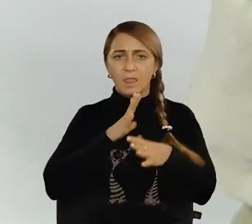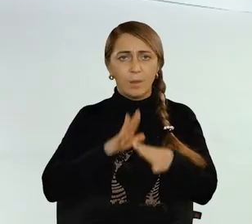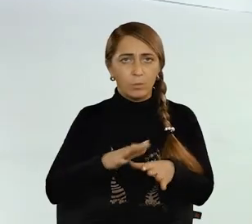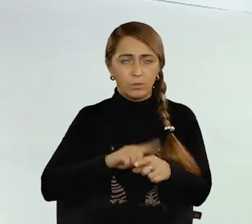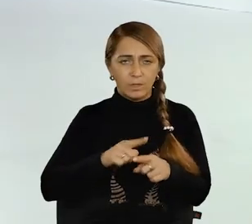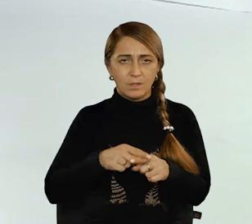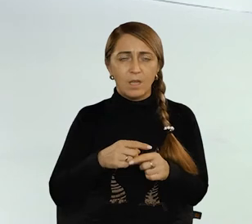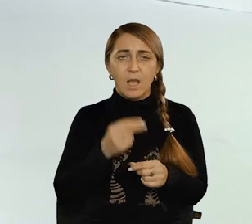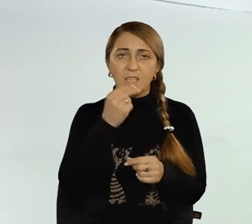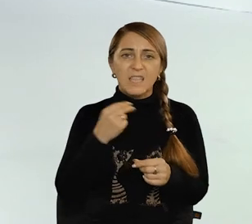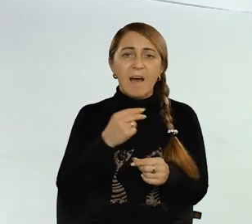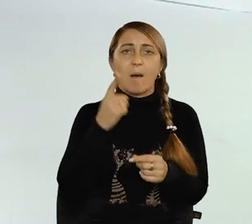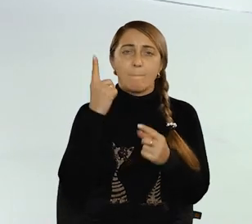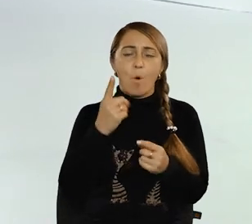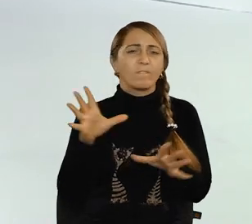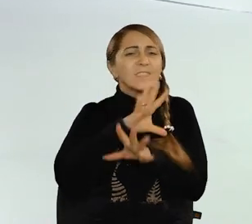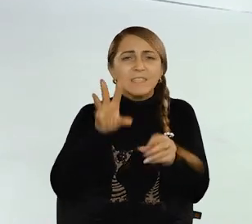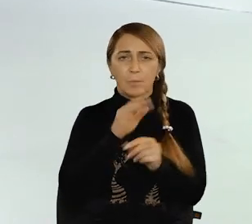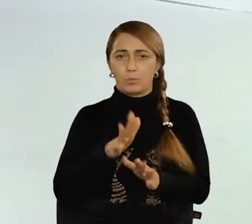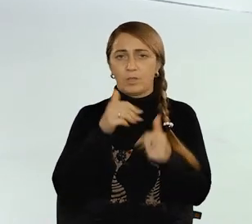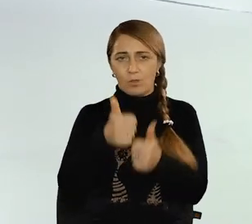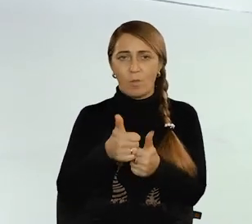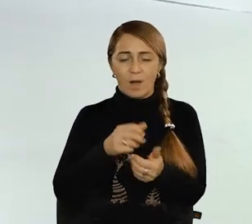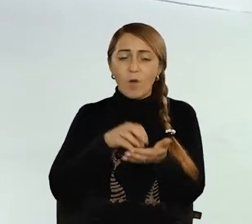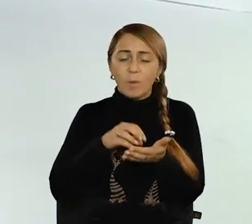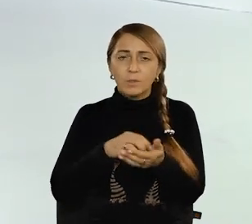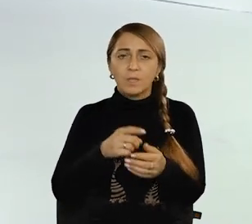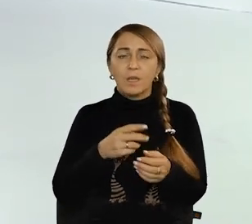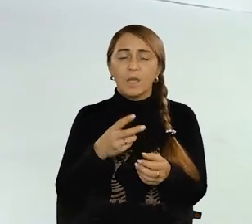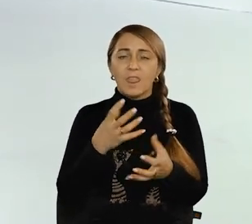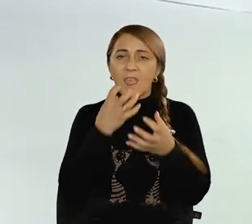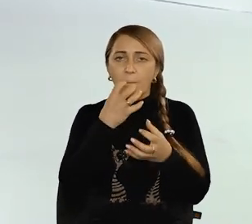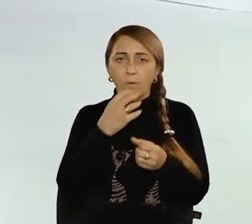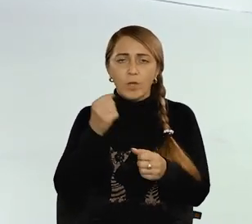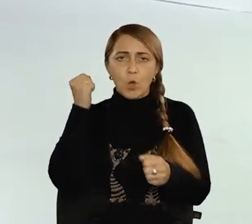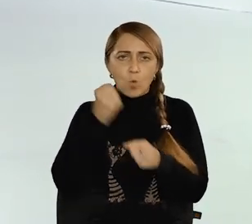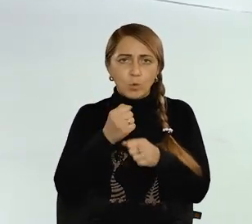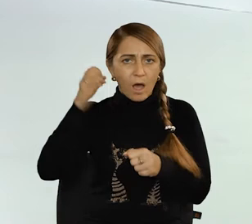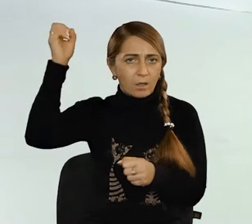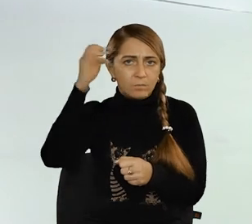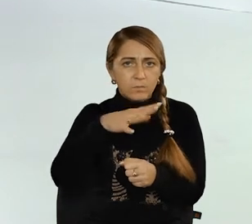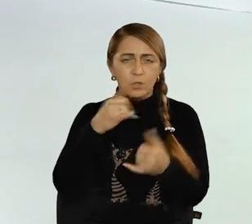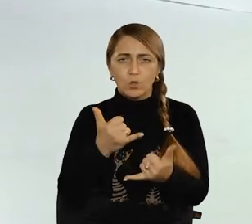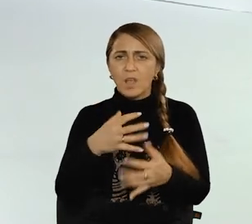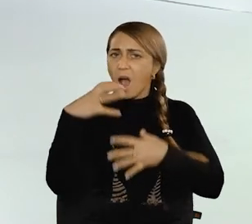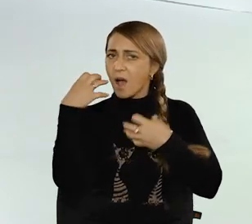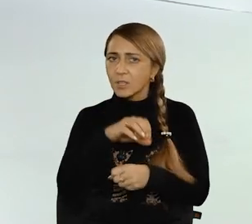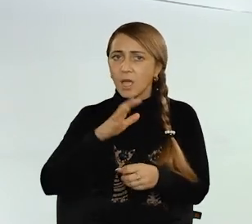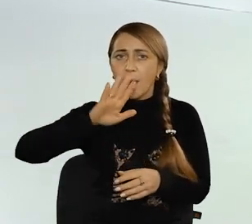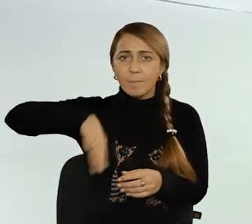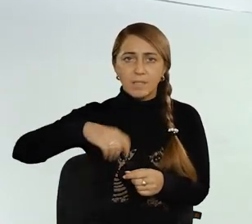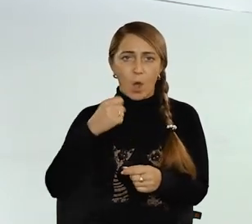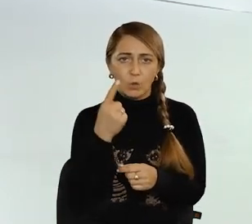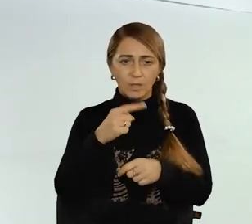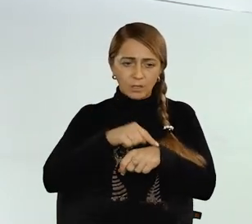вистачало. Слава Богу, усе буде добре. У пампушечки стався тепловий удар. Сьогодні гаряче, тому після 11-ї не